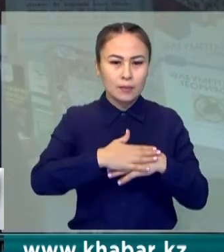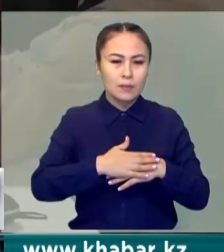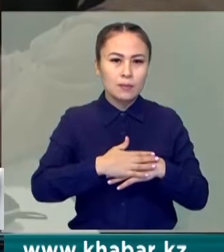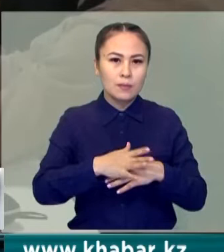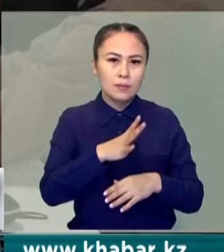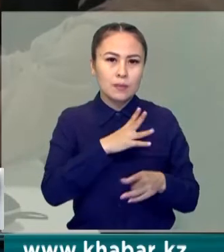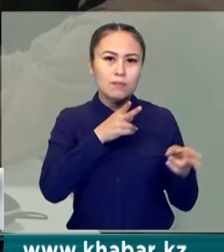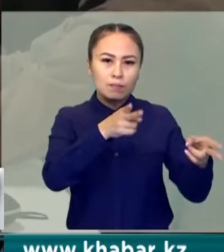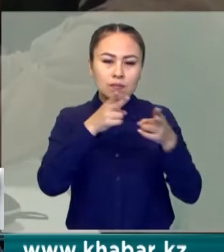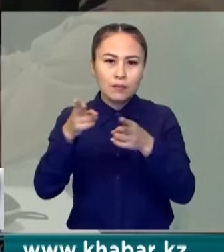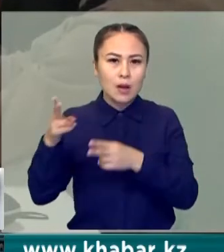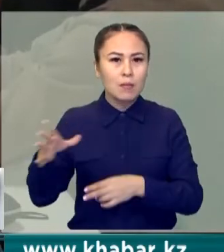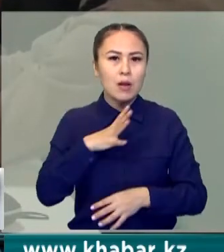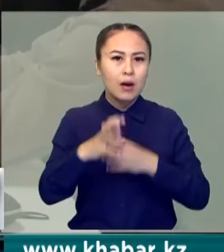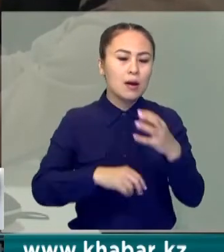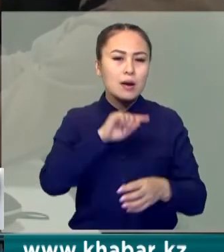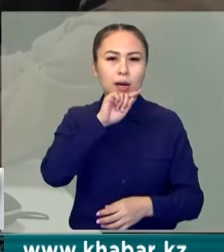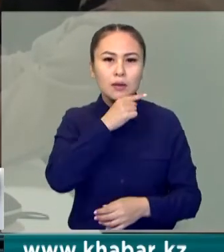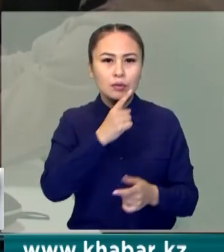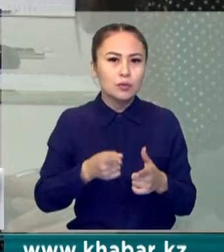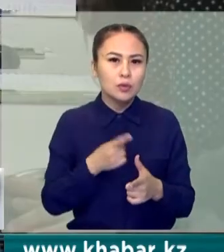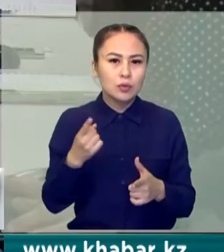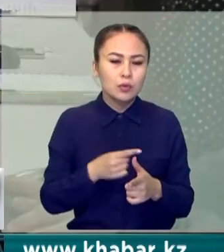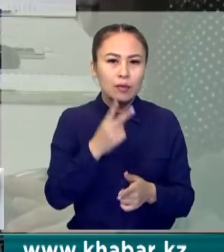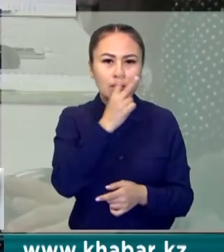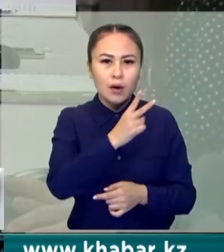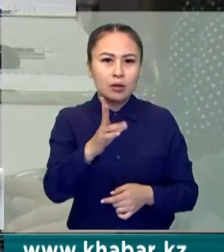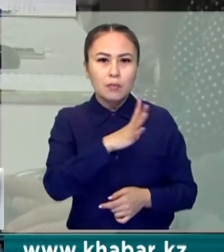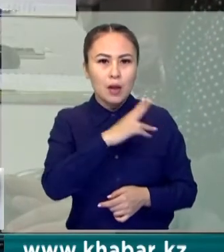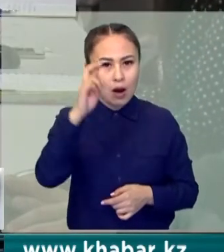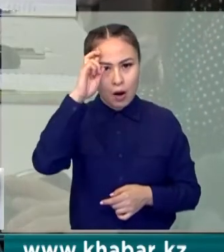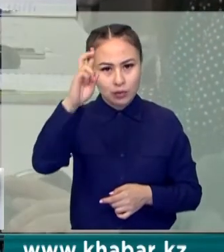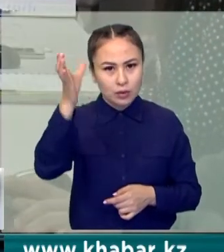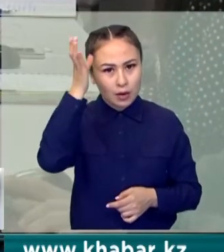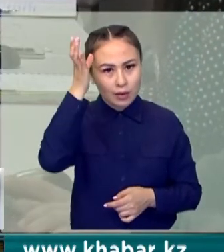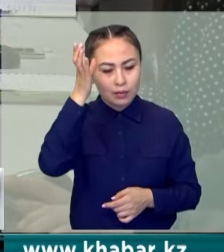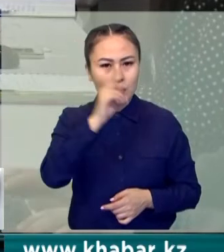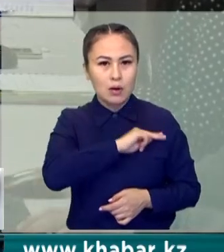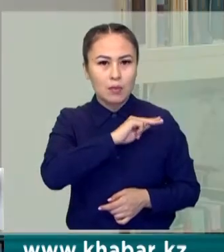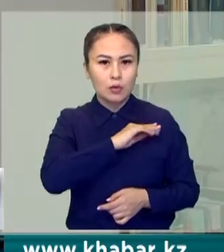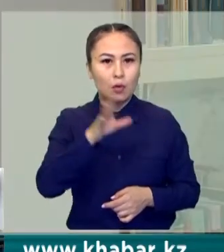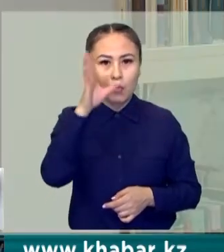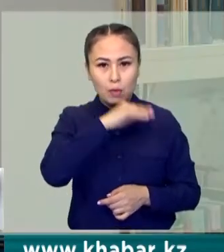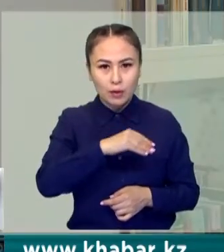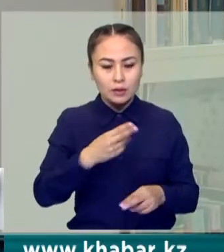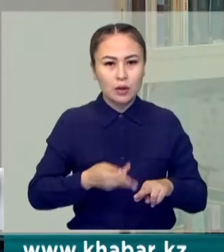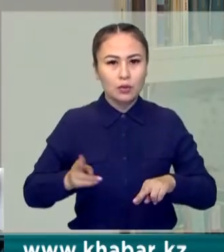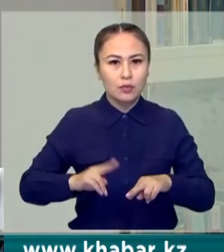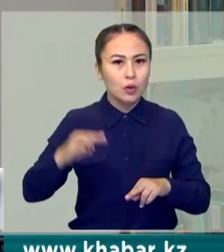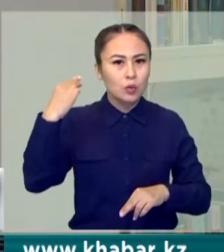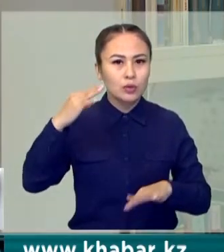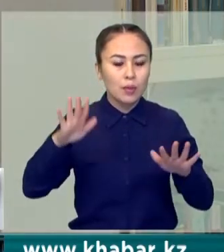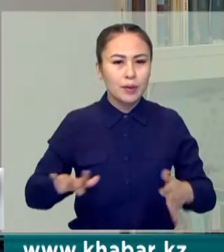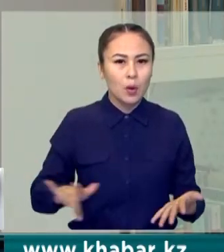болдым. Әлемдік экономика мен халықаралық қатынасты тереңнен зерттеп, мемлекеттік қызмет пен ғылым саласын ұштастыра білген Амалбек қазір Түркістан